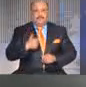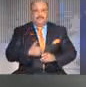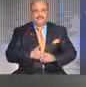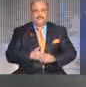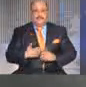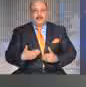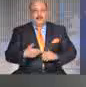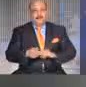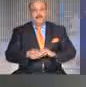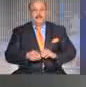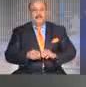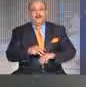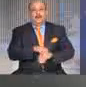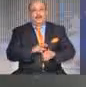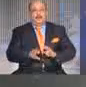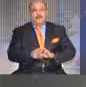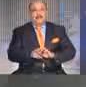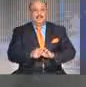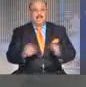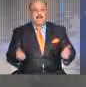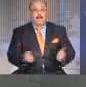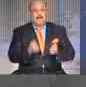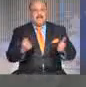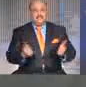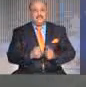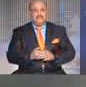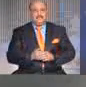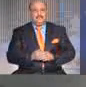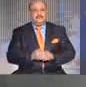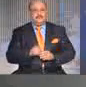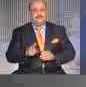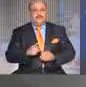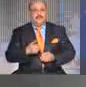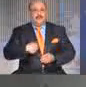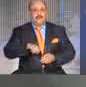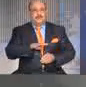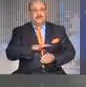تظاهرة حول هذه المادة الغذائية، نظمها المعهد الوطني